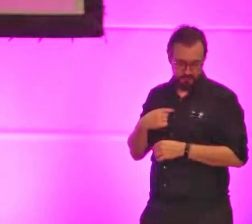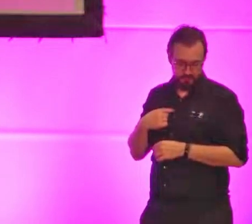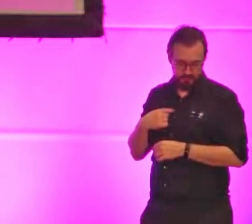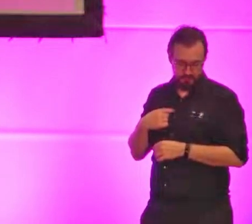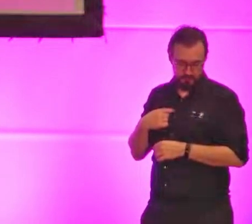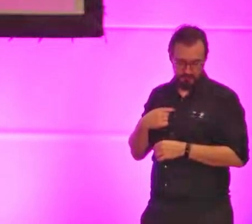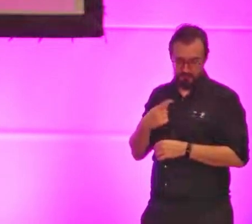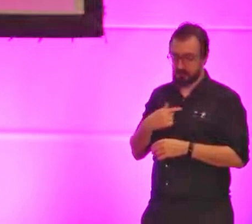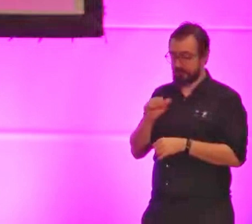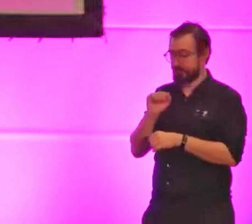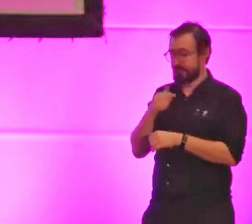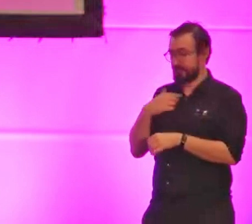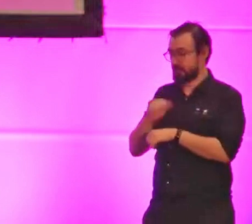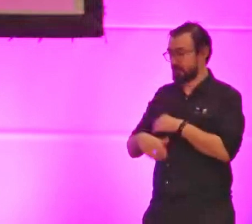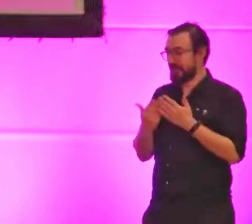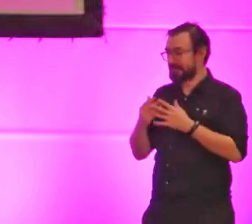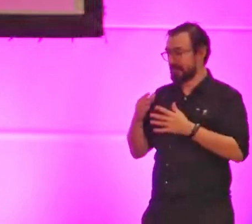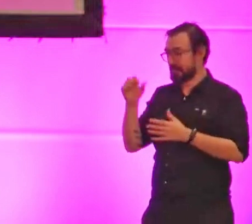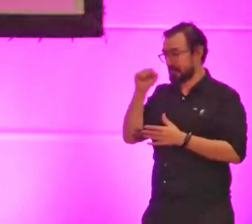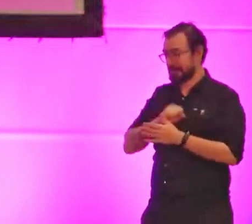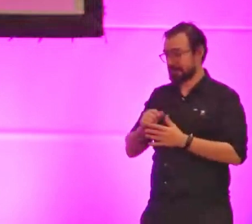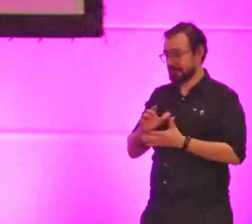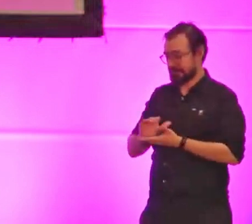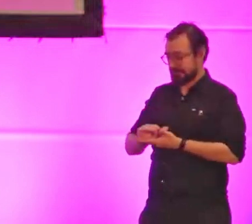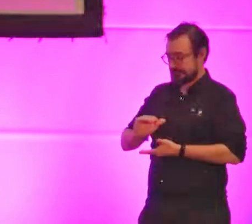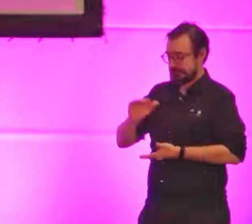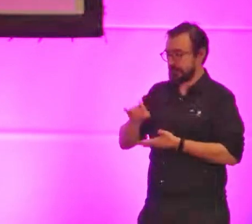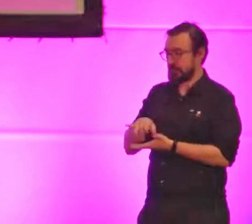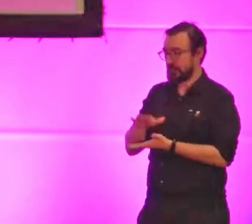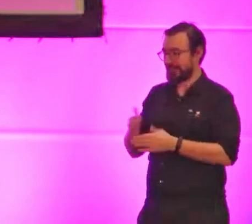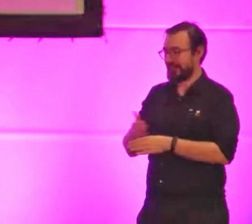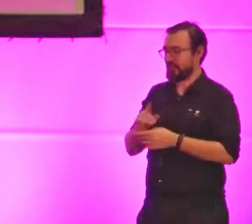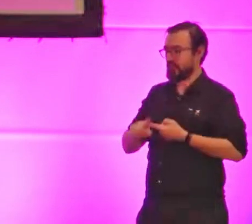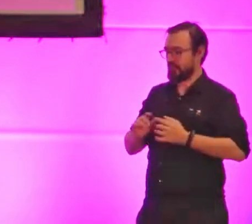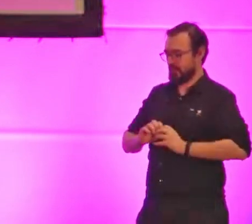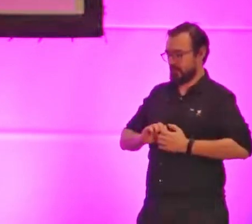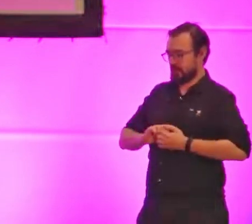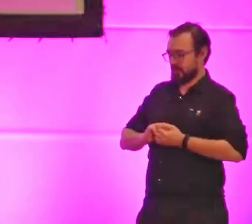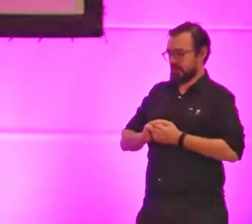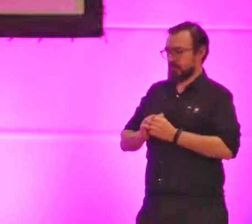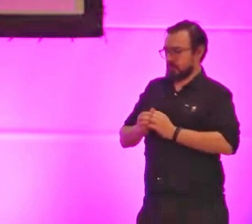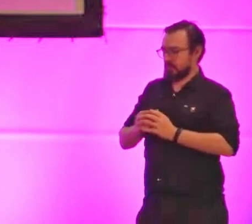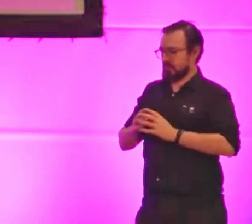jag fick läsa mängder av dokument innan det började ta form, innan det första